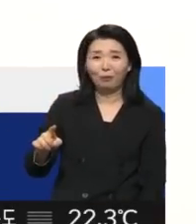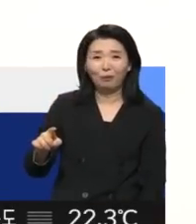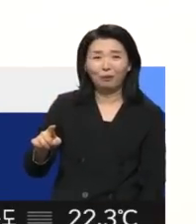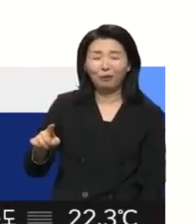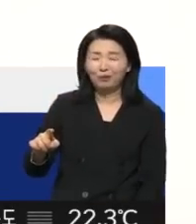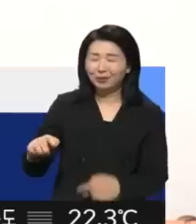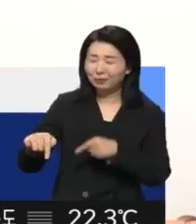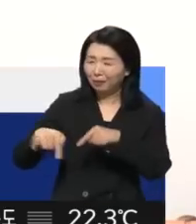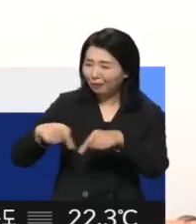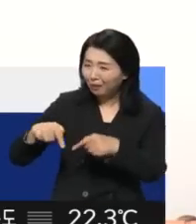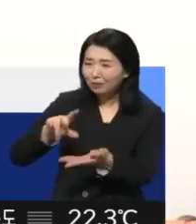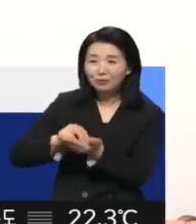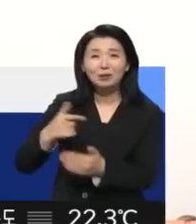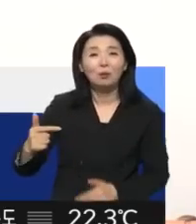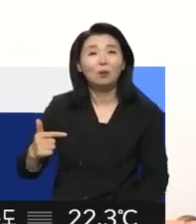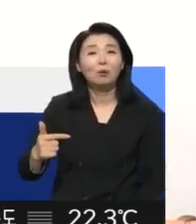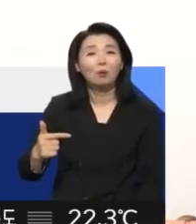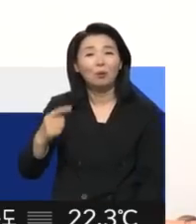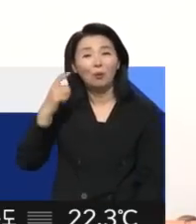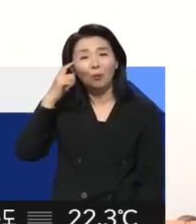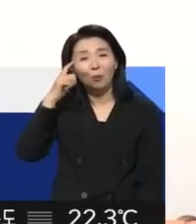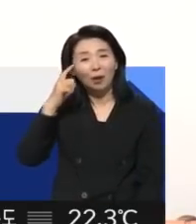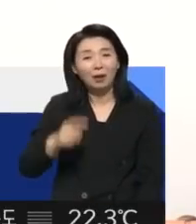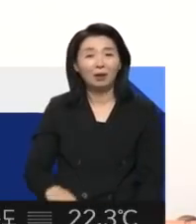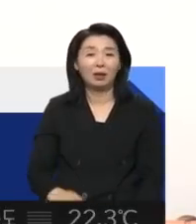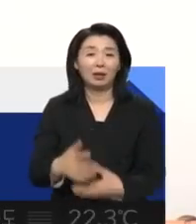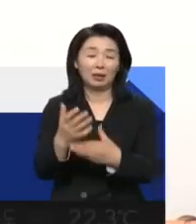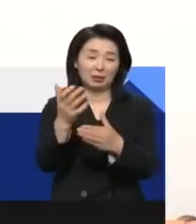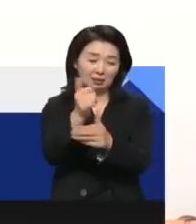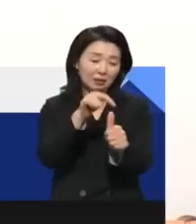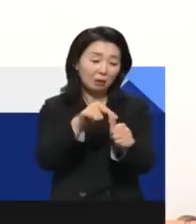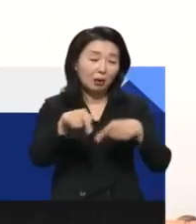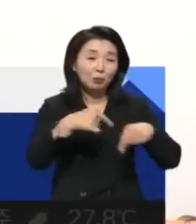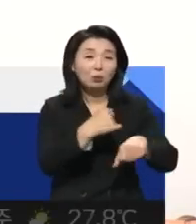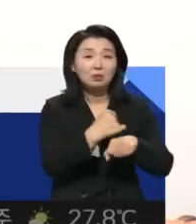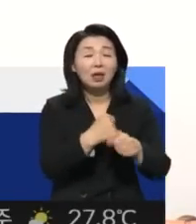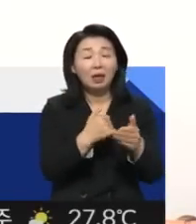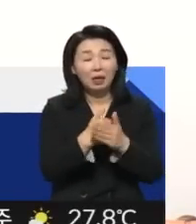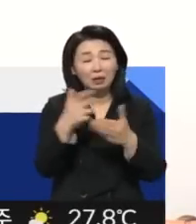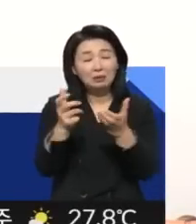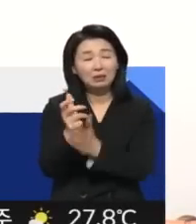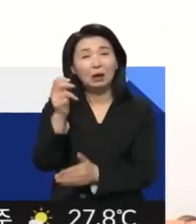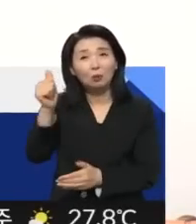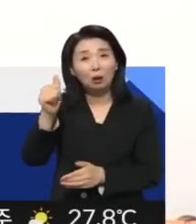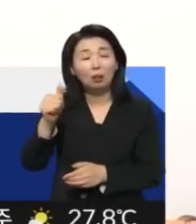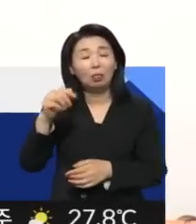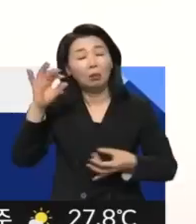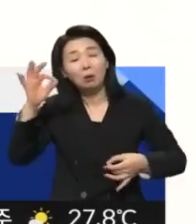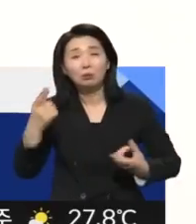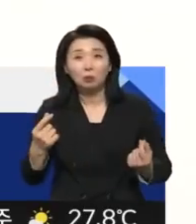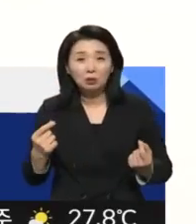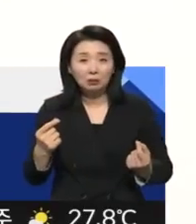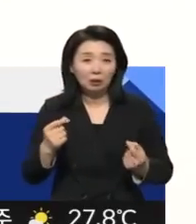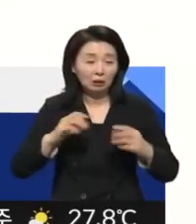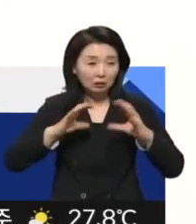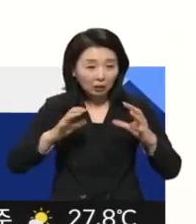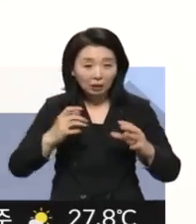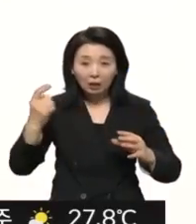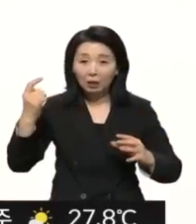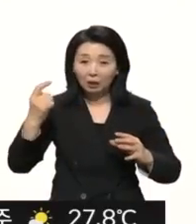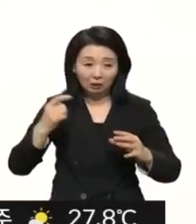물량 공세입니까? 차관 통치를 하면 허수아비 쫄장관들의 신세야 개인 문제겠지만 나라는 도대체 어찌 되는